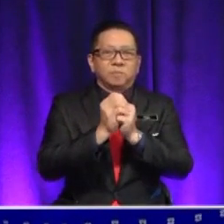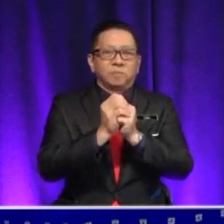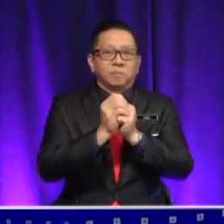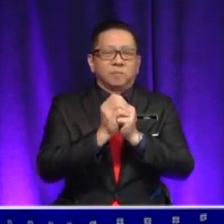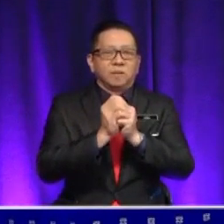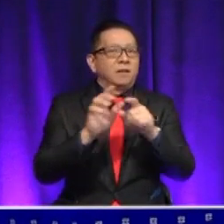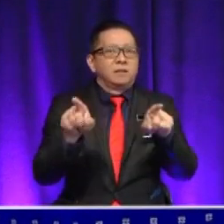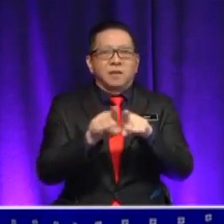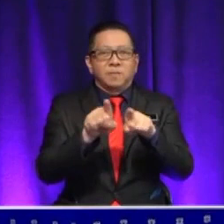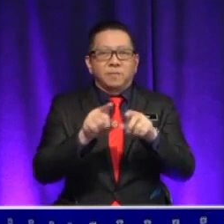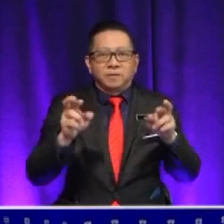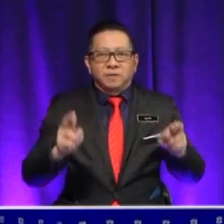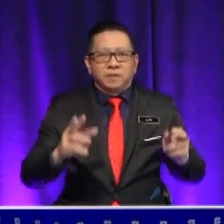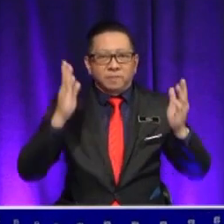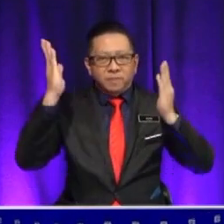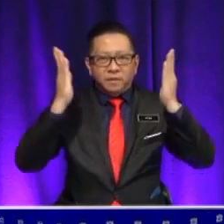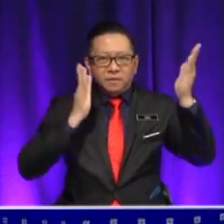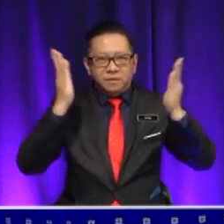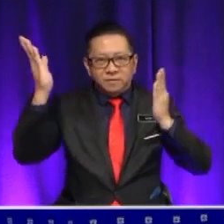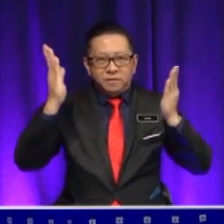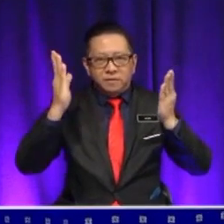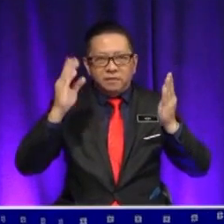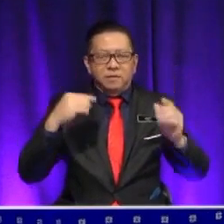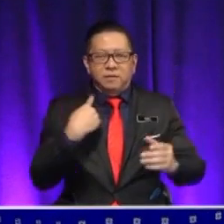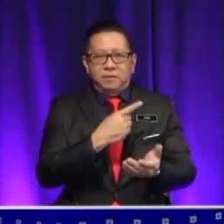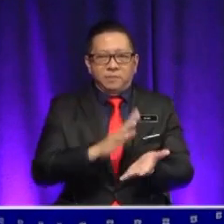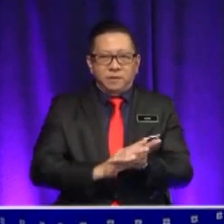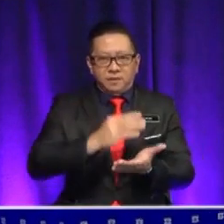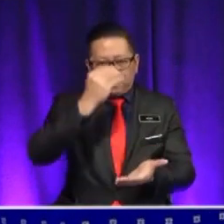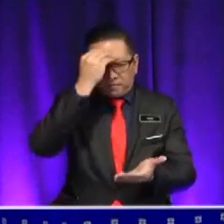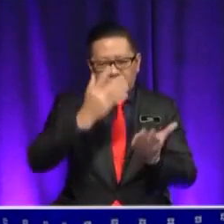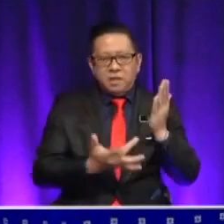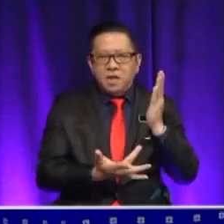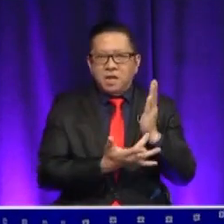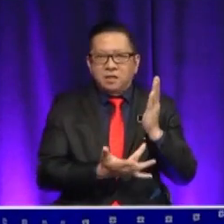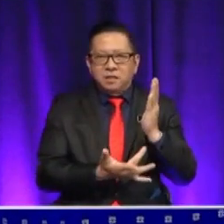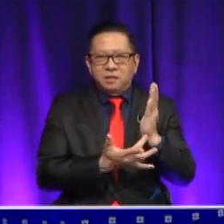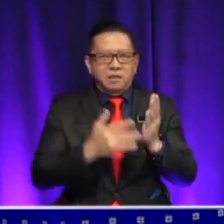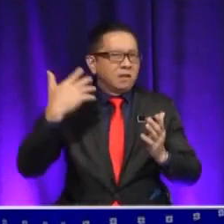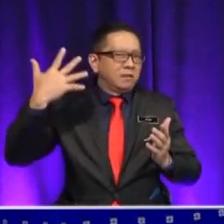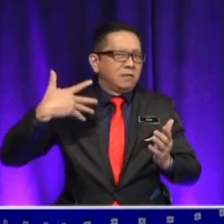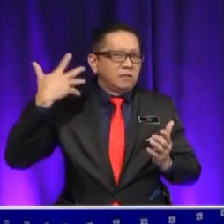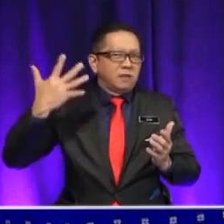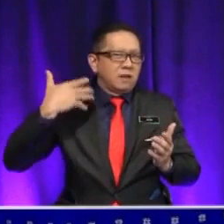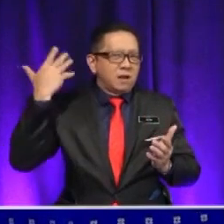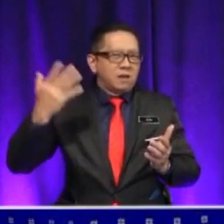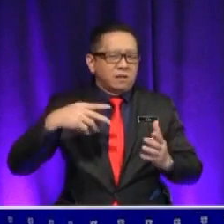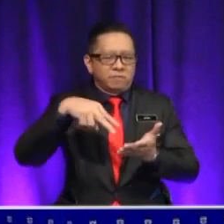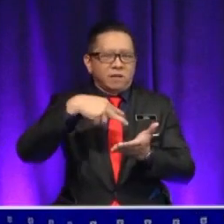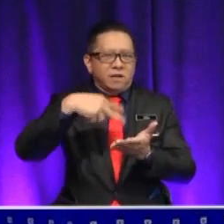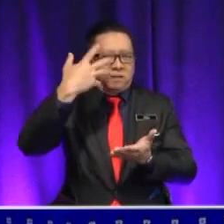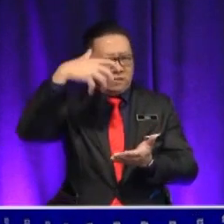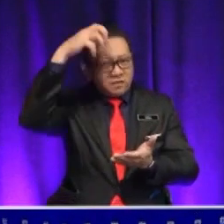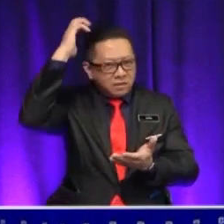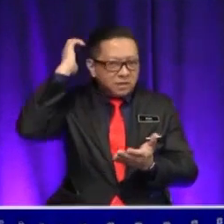di Malaysia, kita juga boleh mempelajari. Okey, apakah tekniknya, apakah sejarah tarian singanya. Jadi,